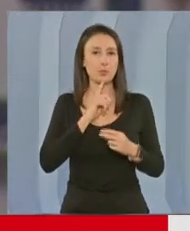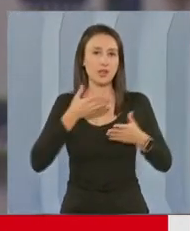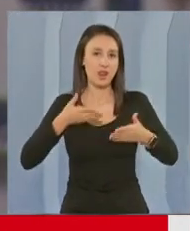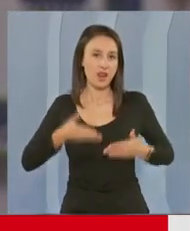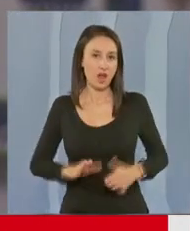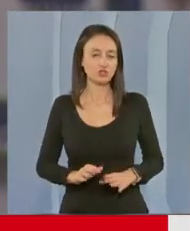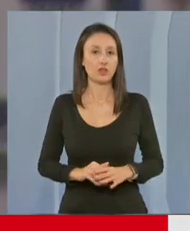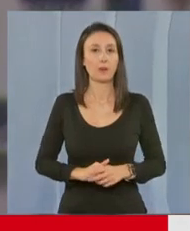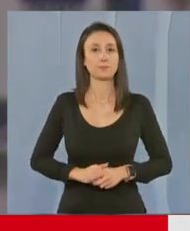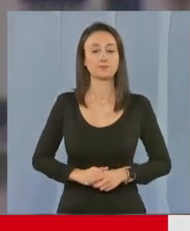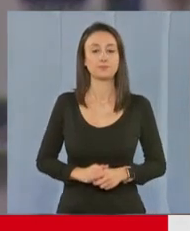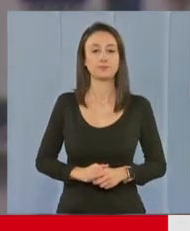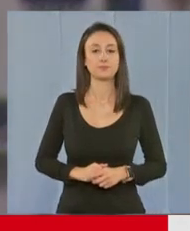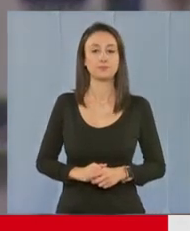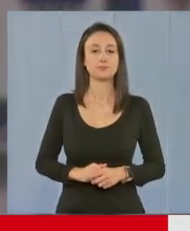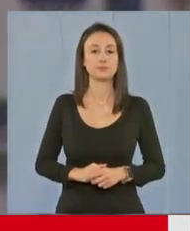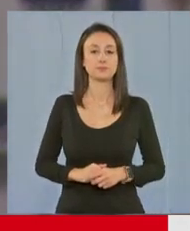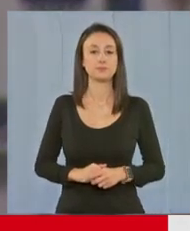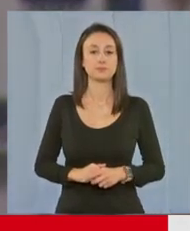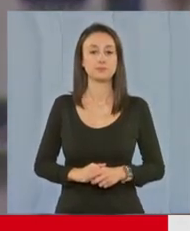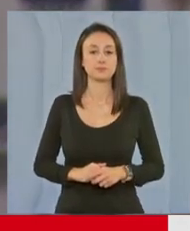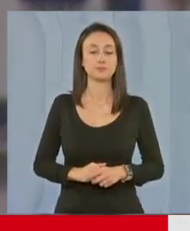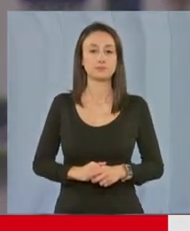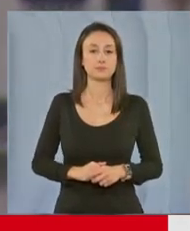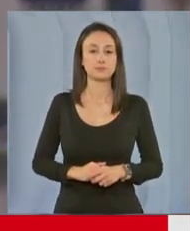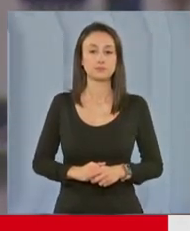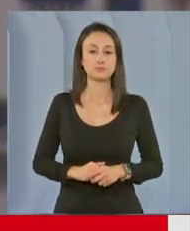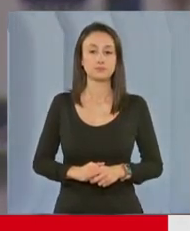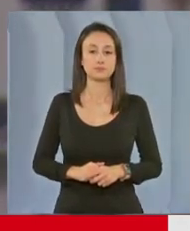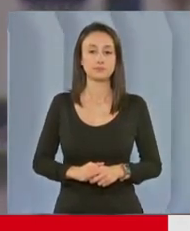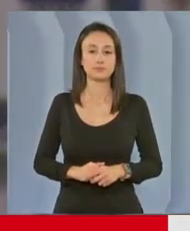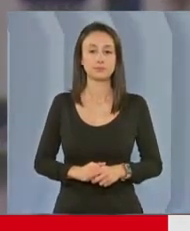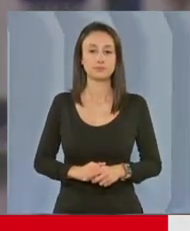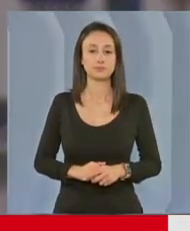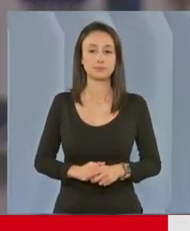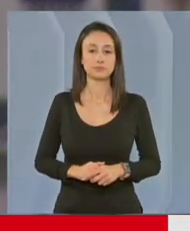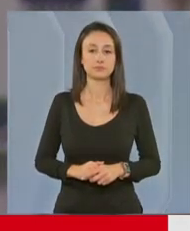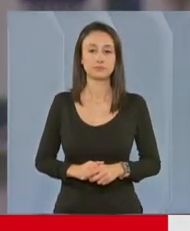nașteri, potrivit acelorași date furnizate de CIA.